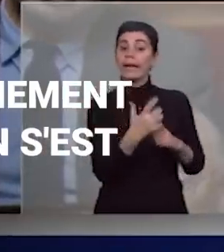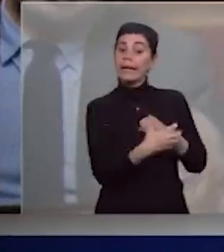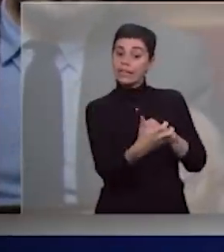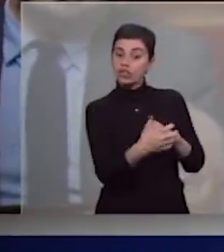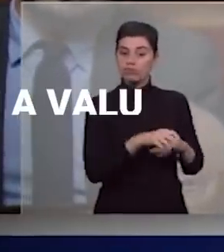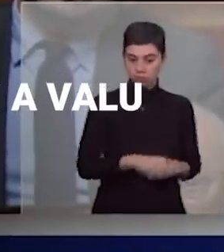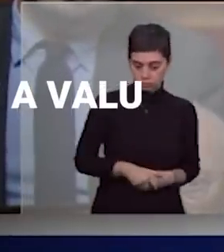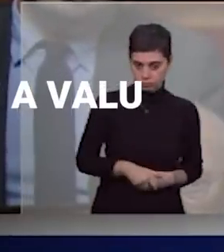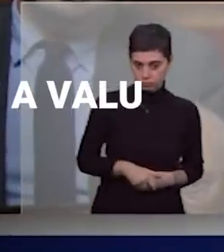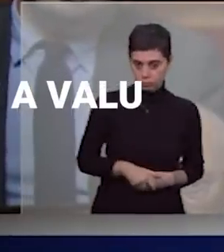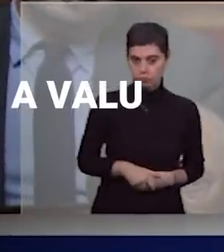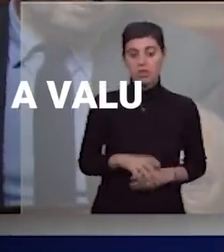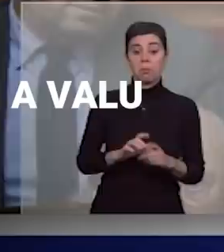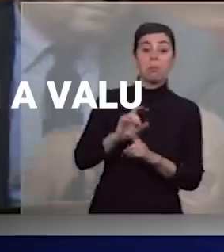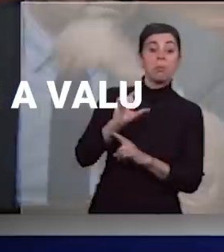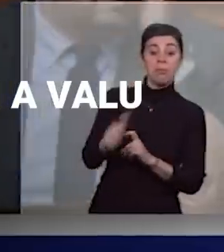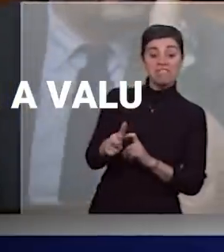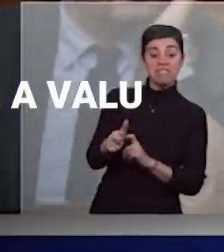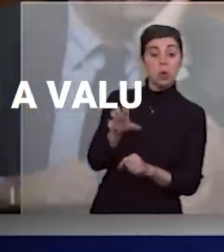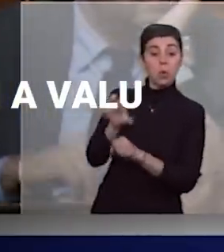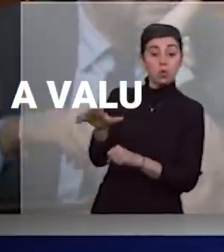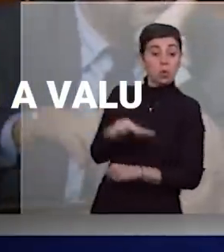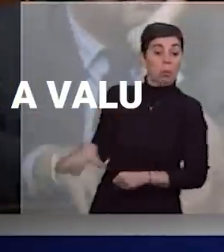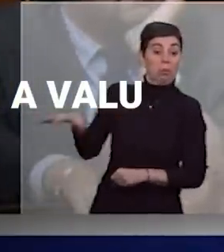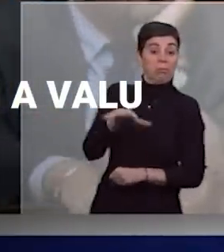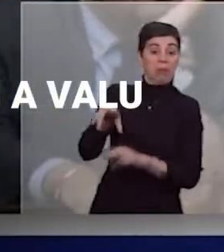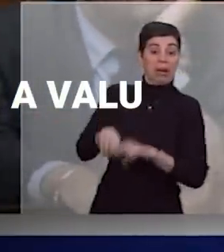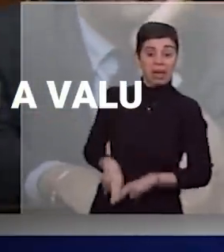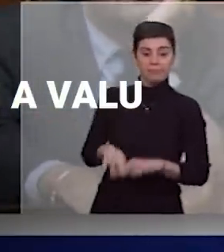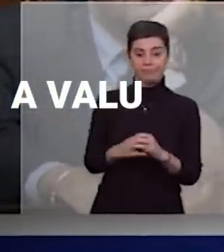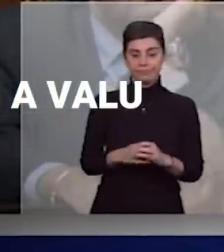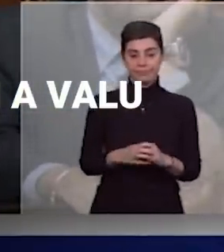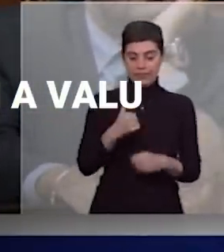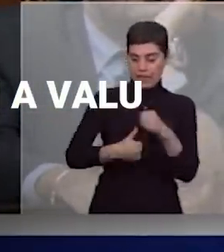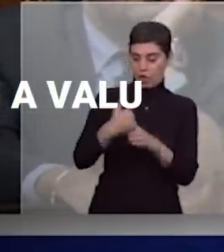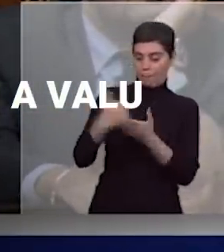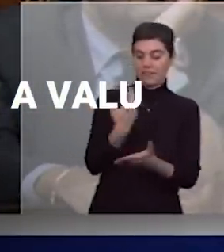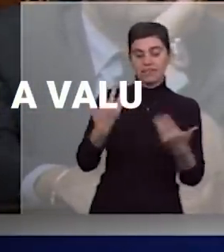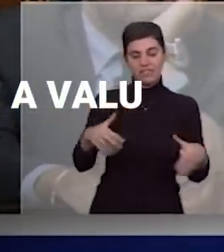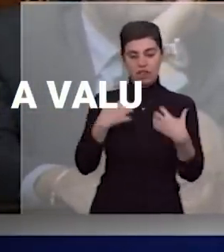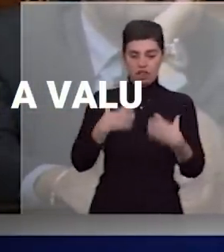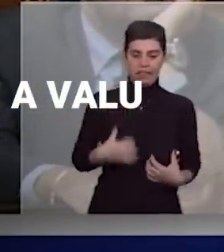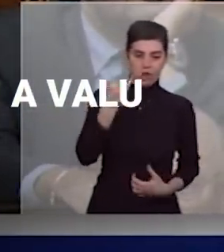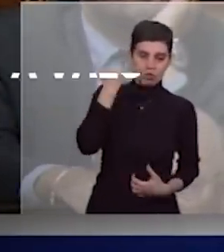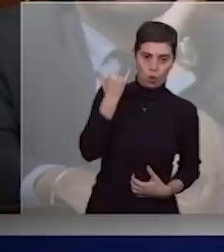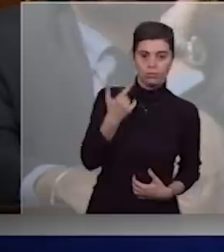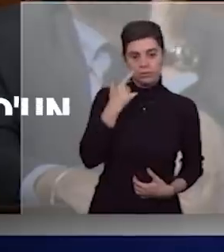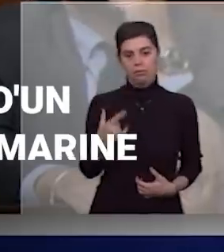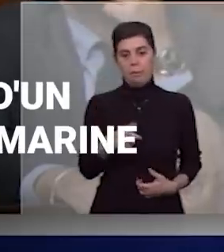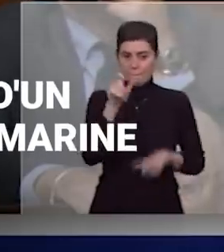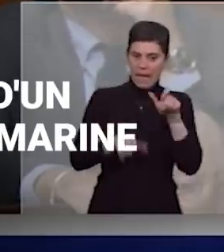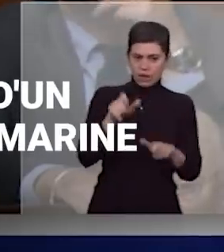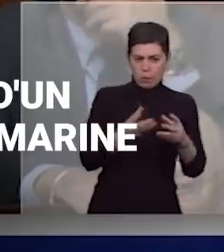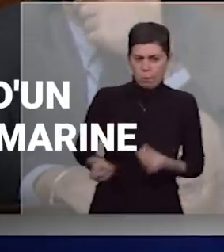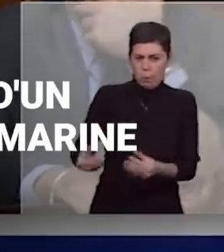s'apprête à être l'ennemi de tous les autres. Un an après le soulèvement des Gilets jaunes, jaillissement d'une exaspération populaire sortie